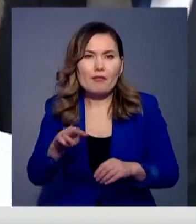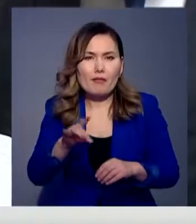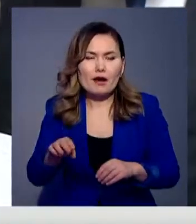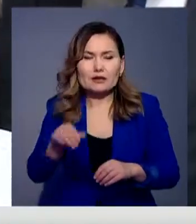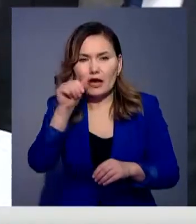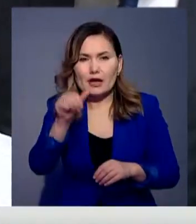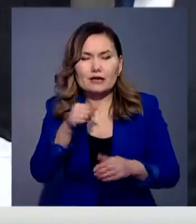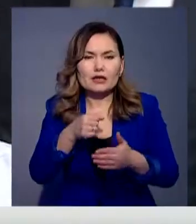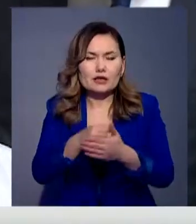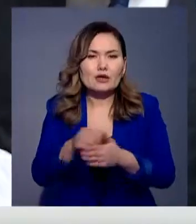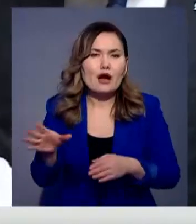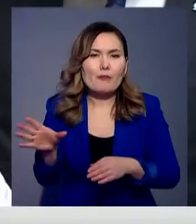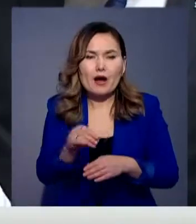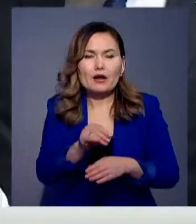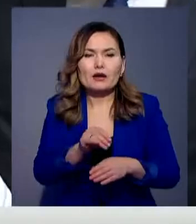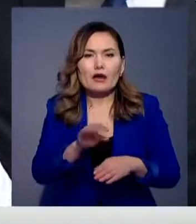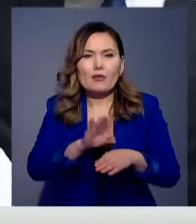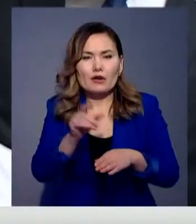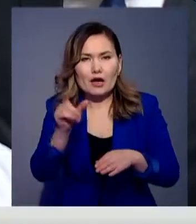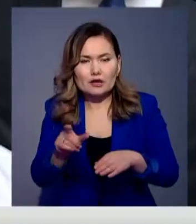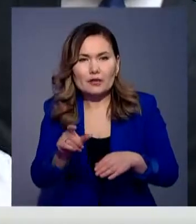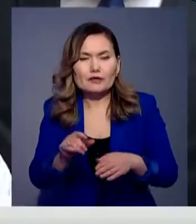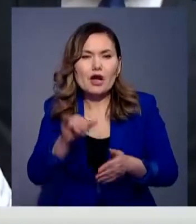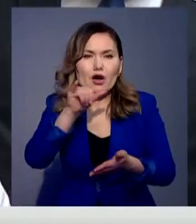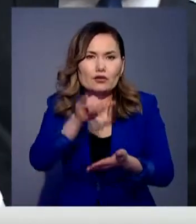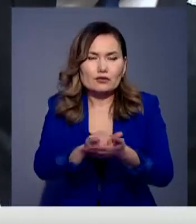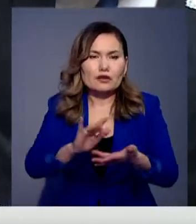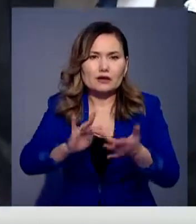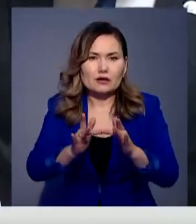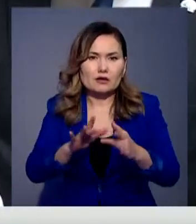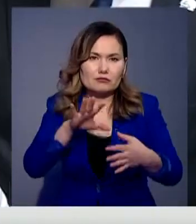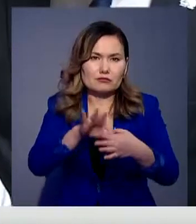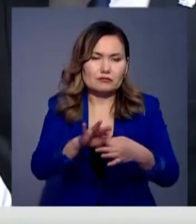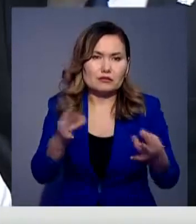мына қалған азаматтарды осында тіркеуге бүкіл қолдан келген шаруаның бәрі азаматтар жасау керек.